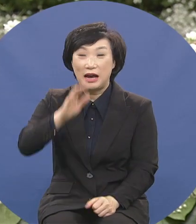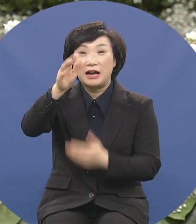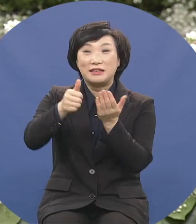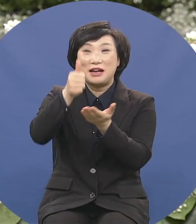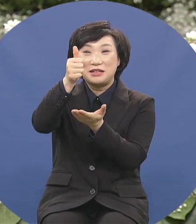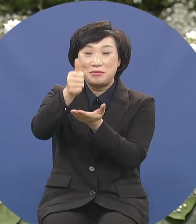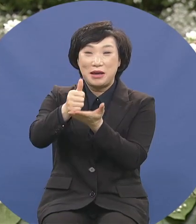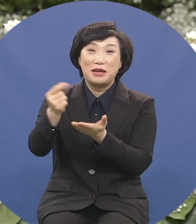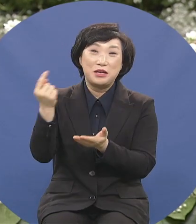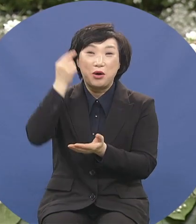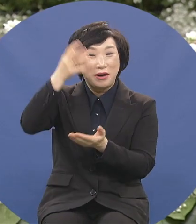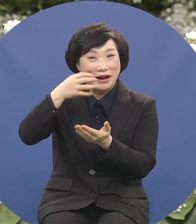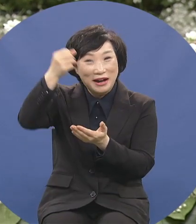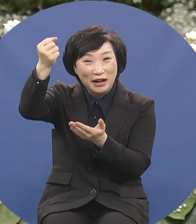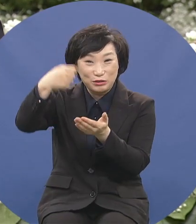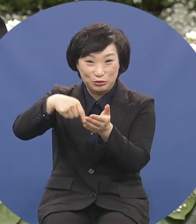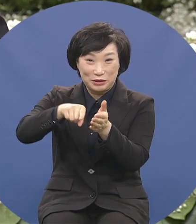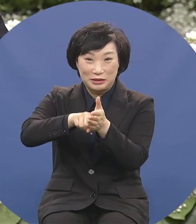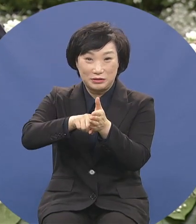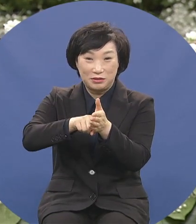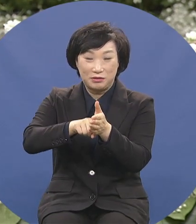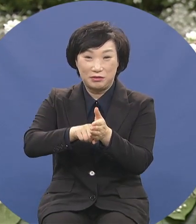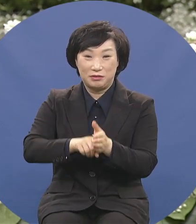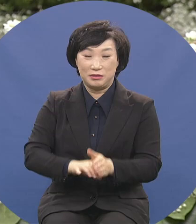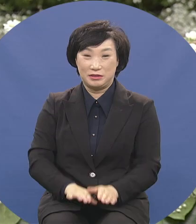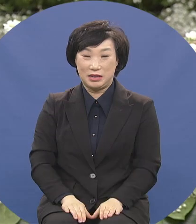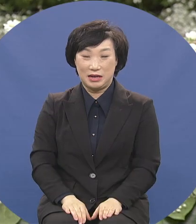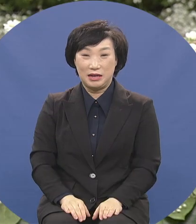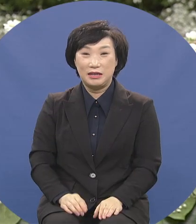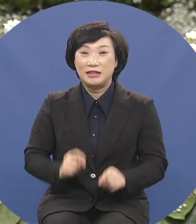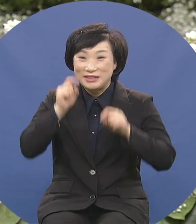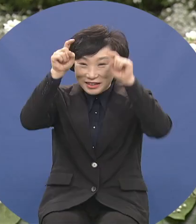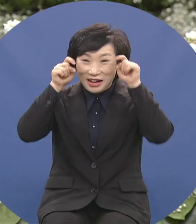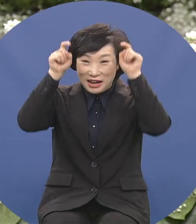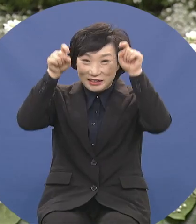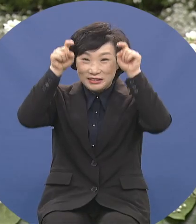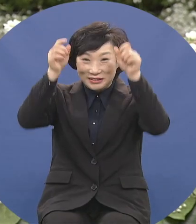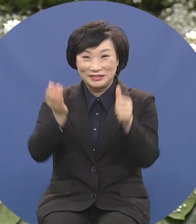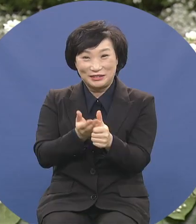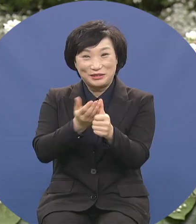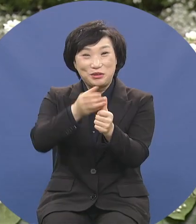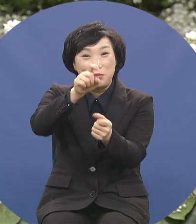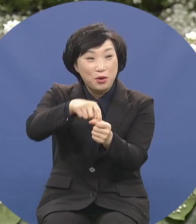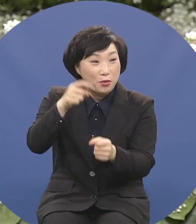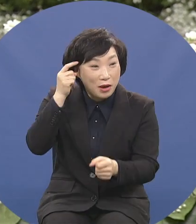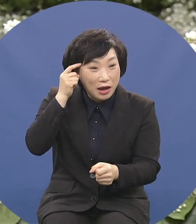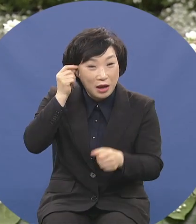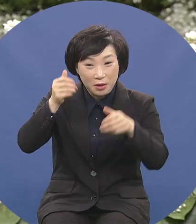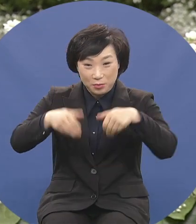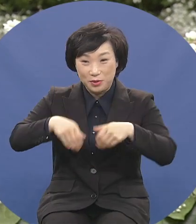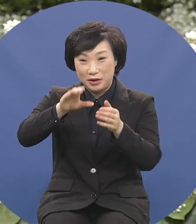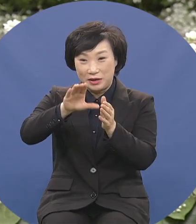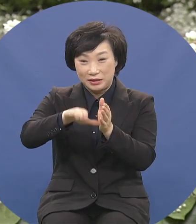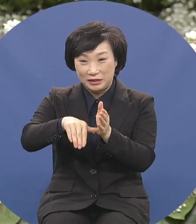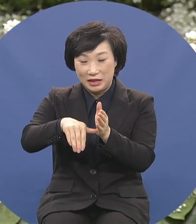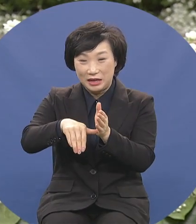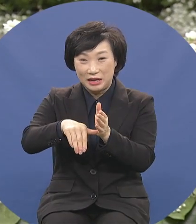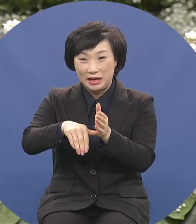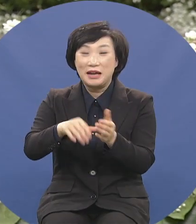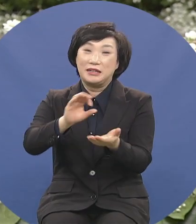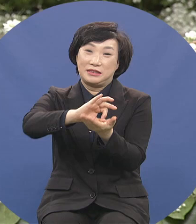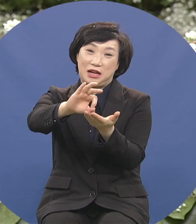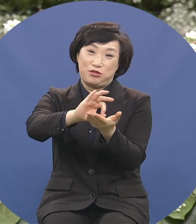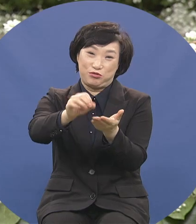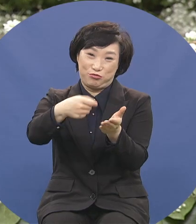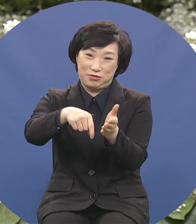하나님의 영광을 받으시려고. 왜 양을 기르시나요? 필요할 때